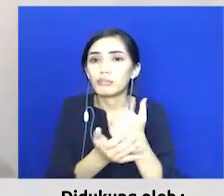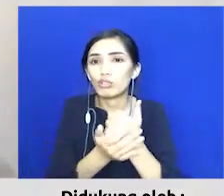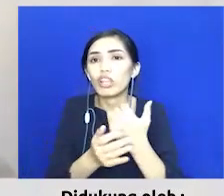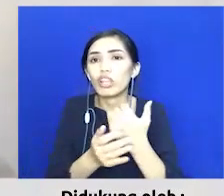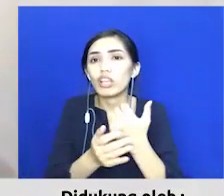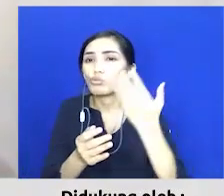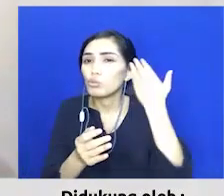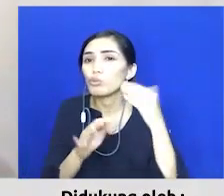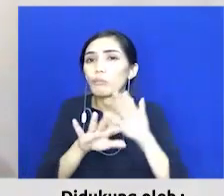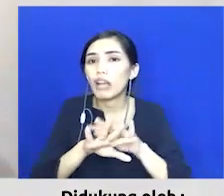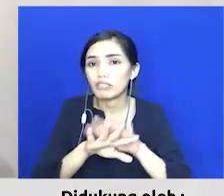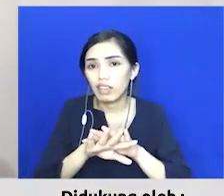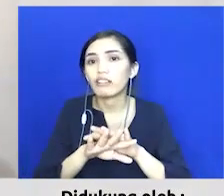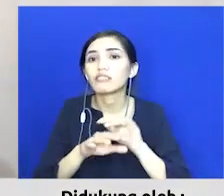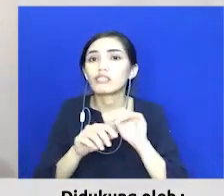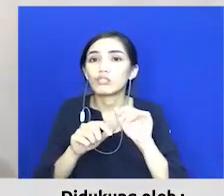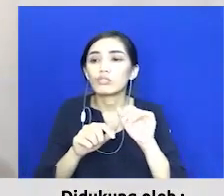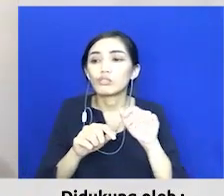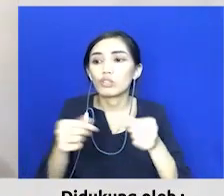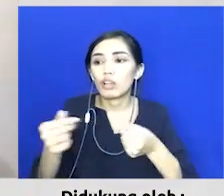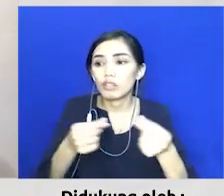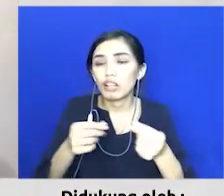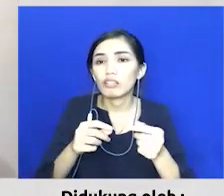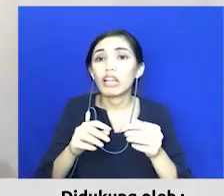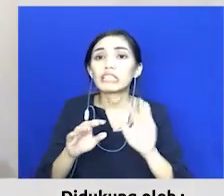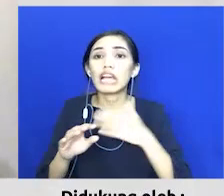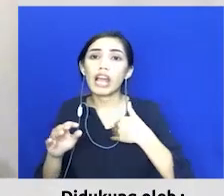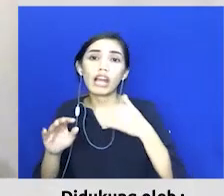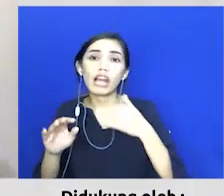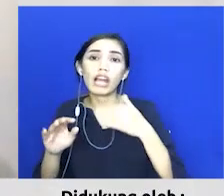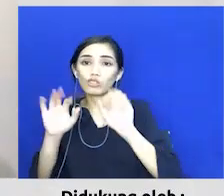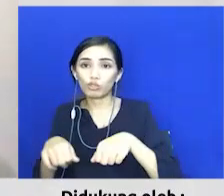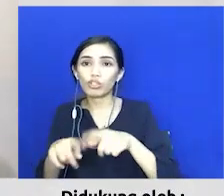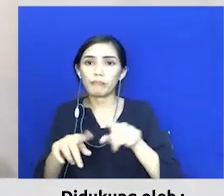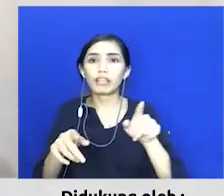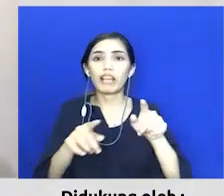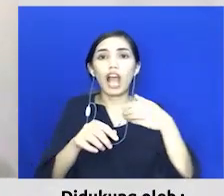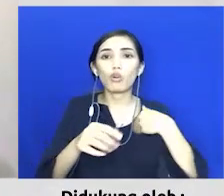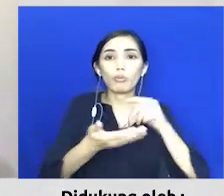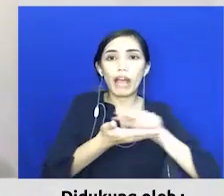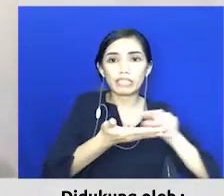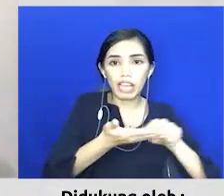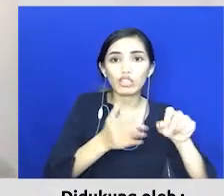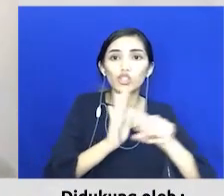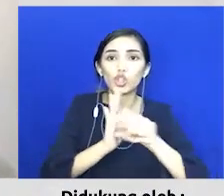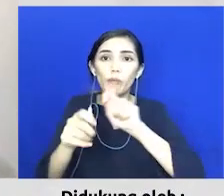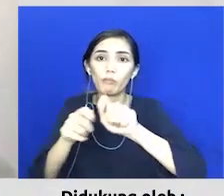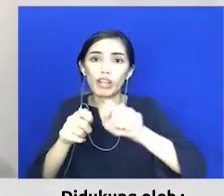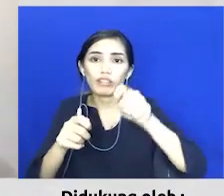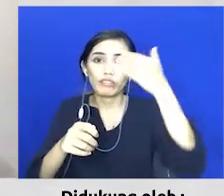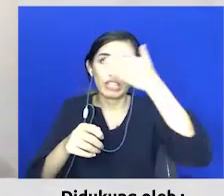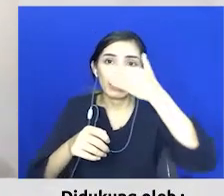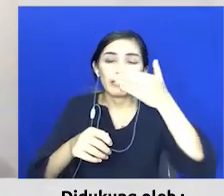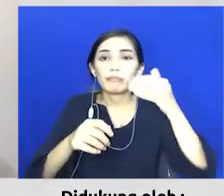Tiga Darah, Asrama Darah gitu, Pak Usmar itu atau Perfini itu dianggap sedikit selling out gitu